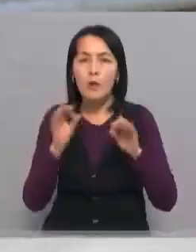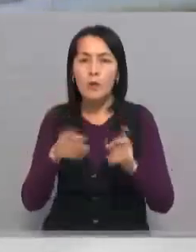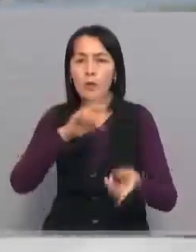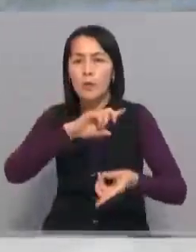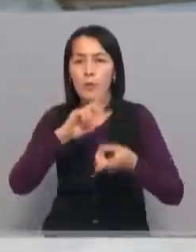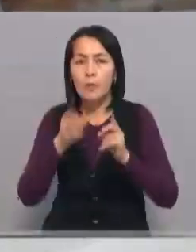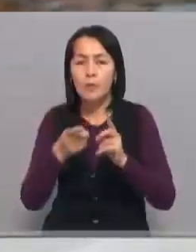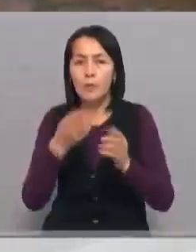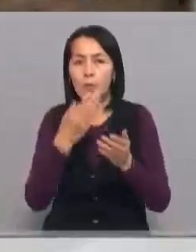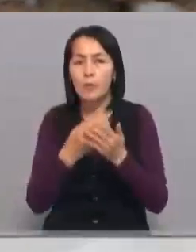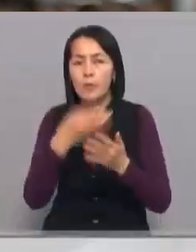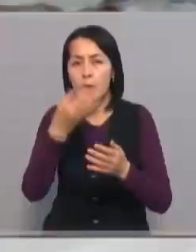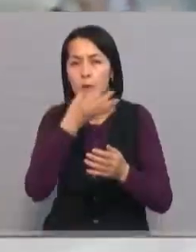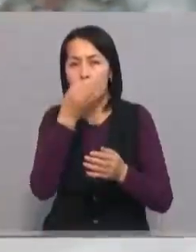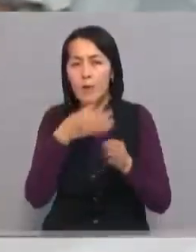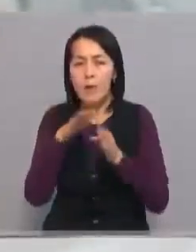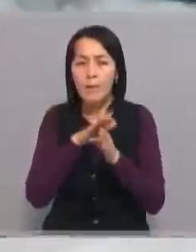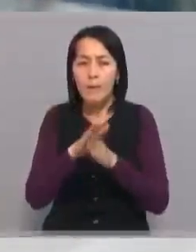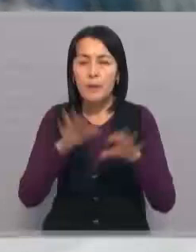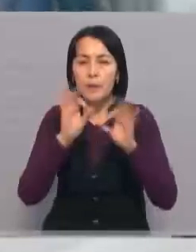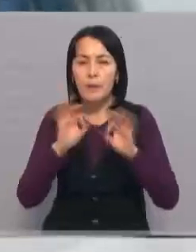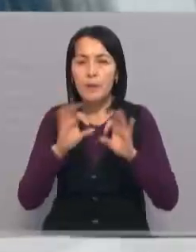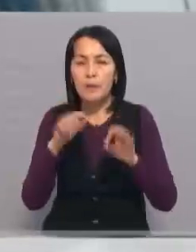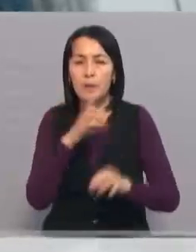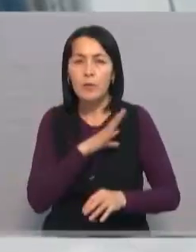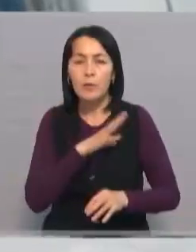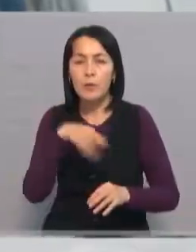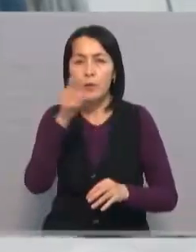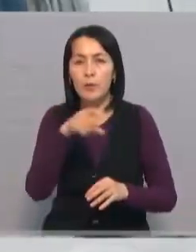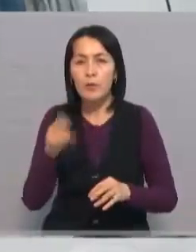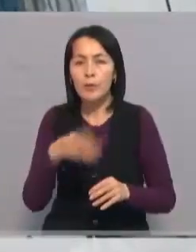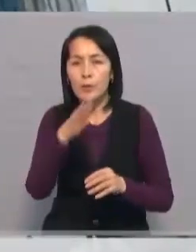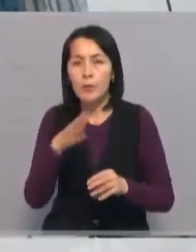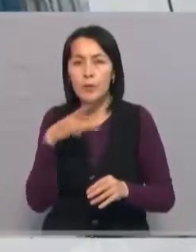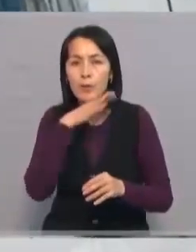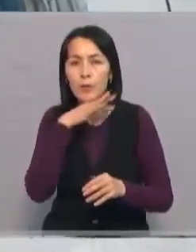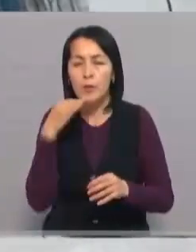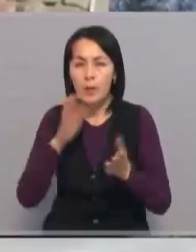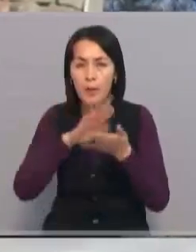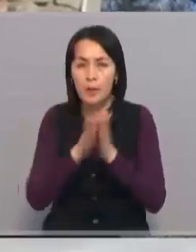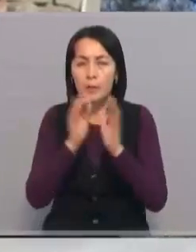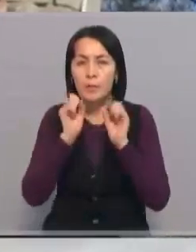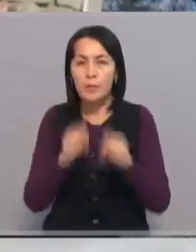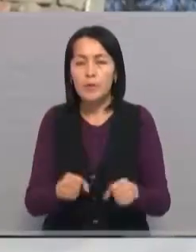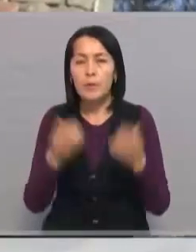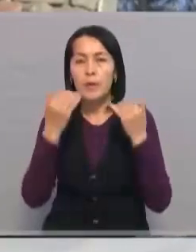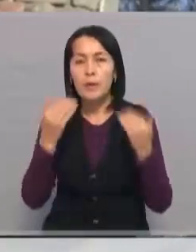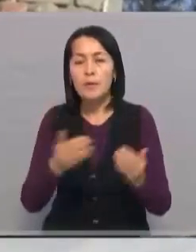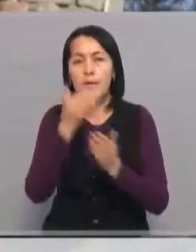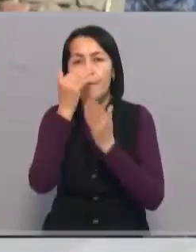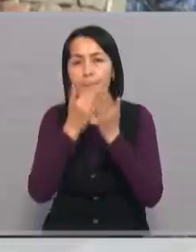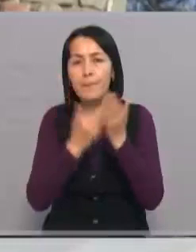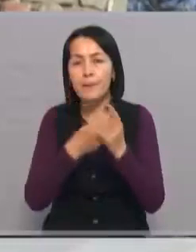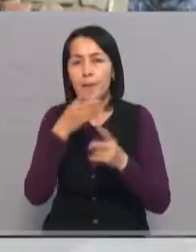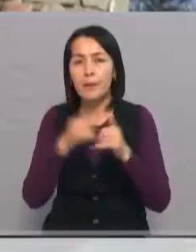көшуге көндіру үшін жауаптылар барынша тырысатынын айтып отыр. Тұрғындардың жартысынан көбі келісімін берген. Реновация